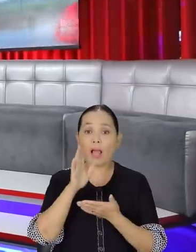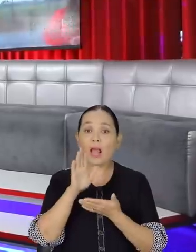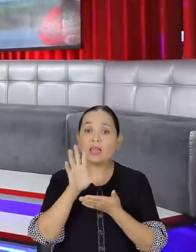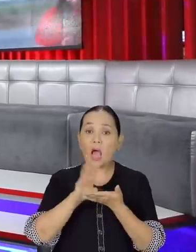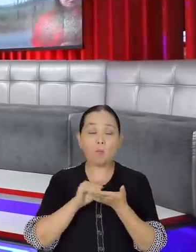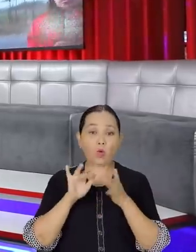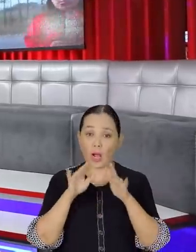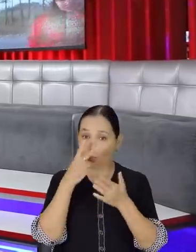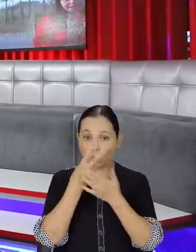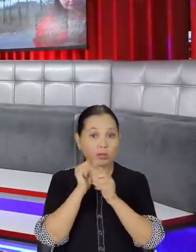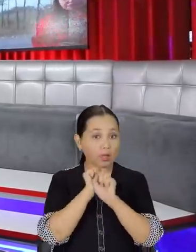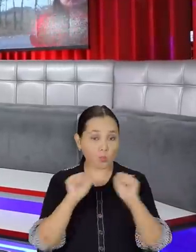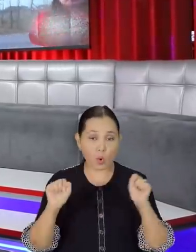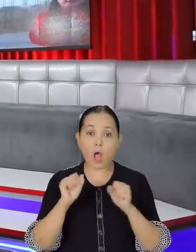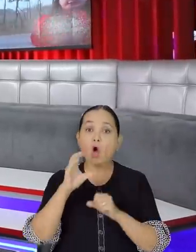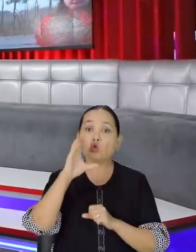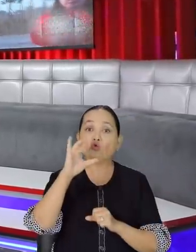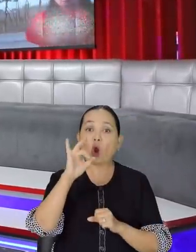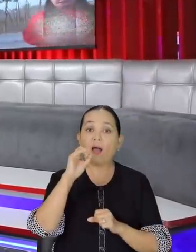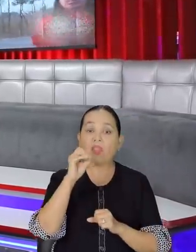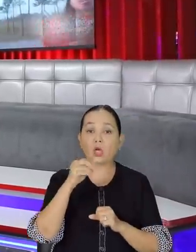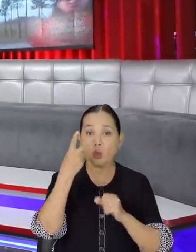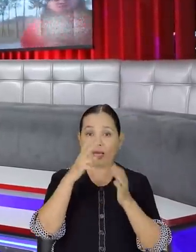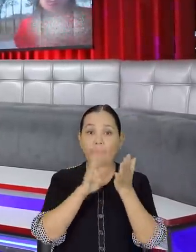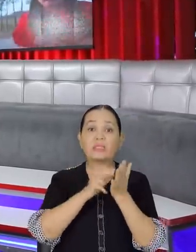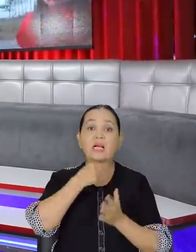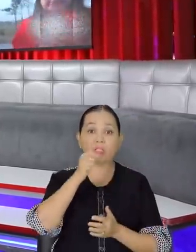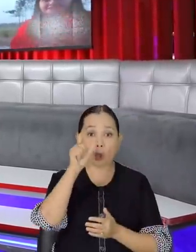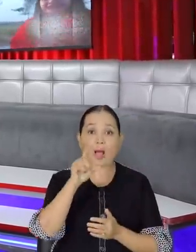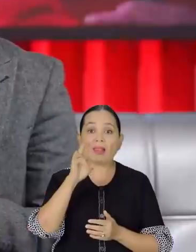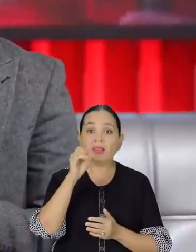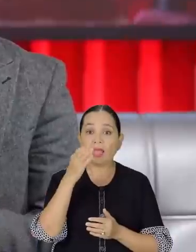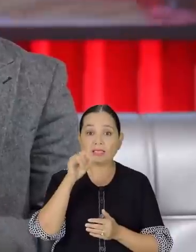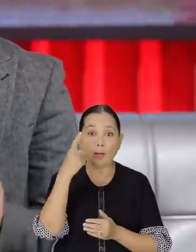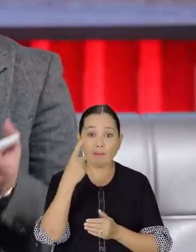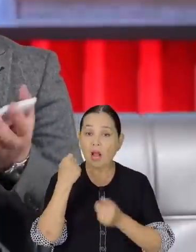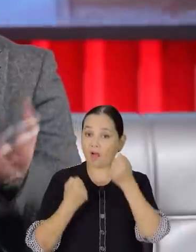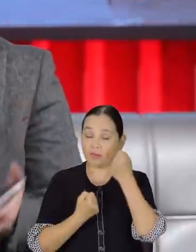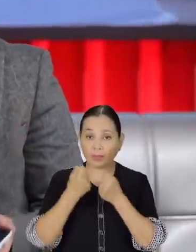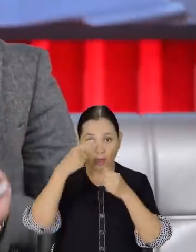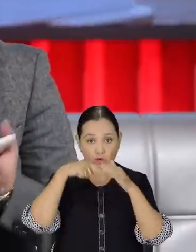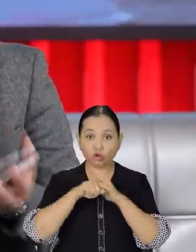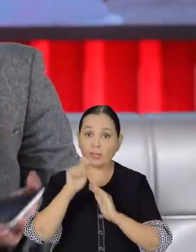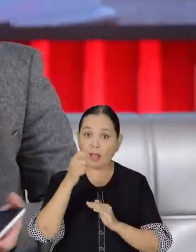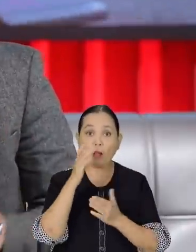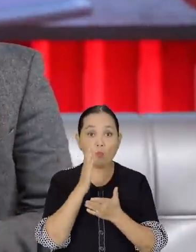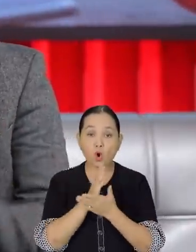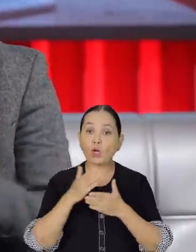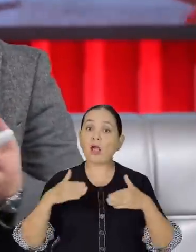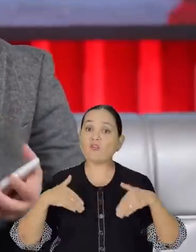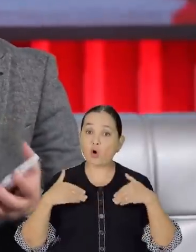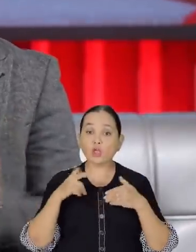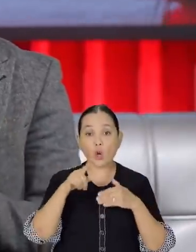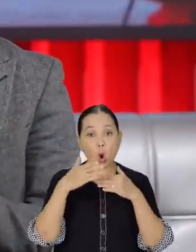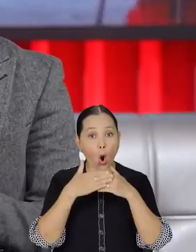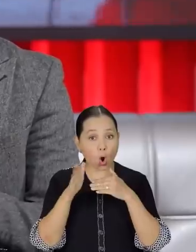ko'rsatib bo'lmaydi. Surxondaryo viloyatida 28 yoshli fuqaro Nexia 1 avtomobilni ichida kalta borligidan foydalanib